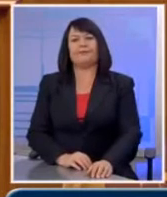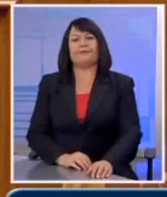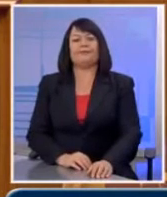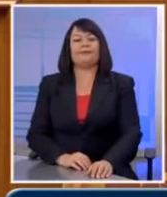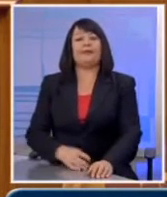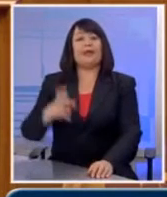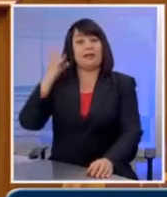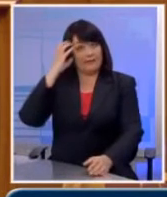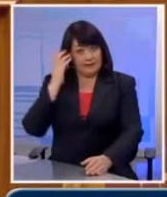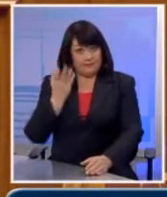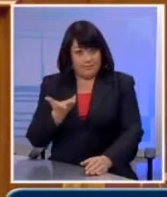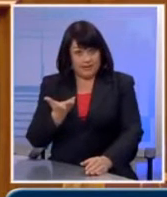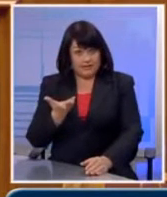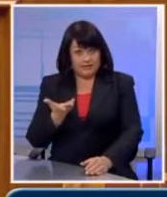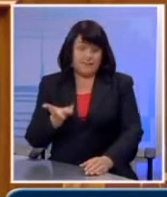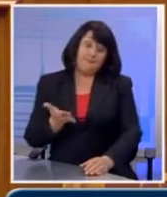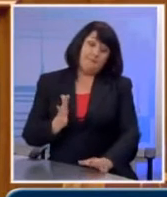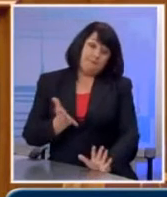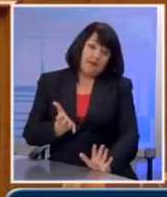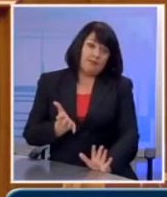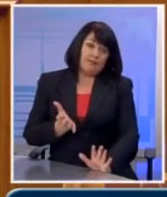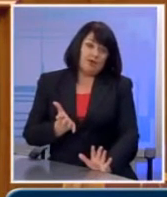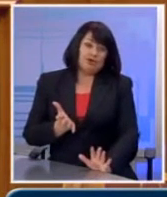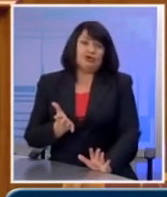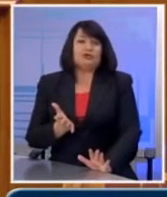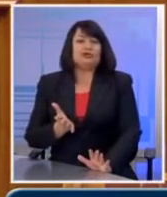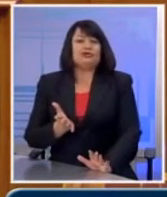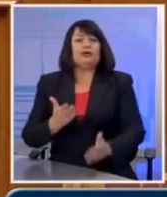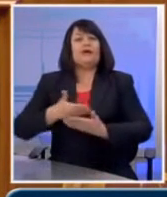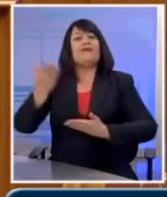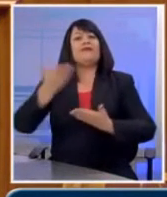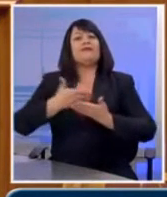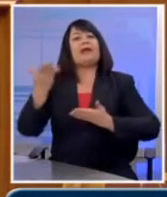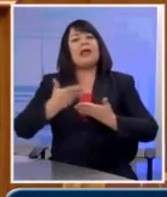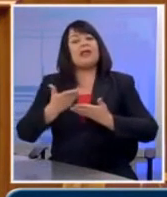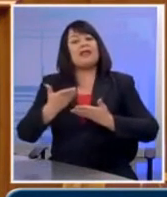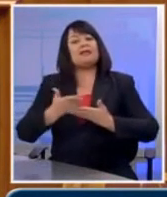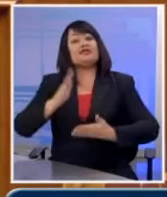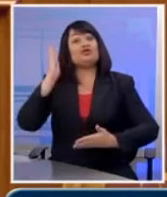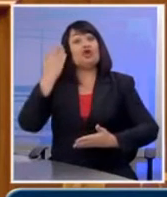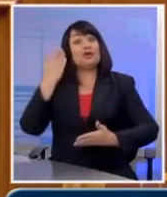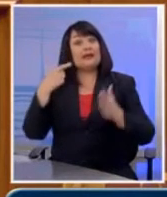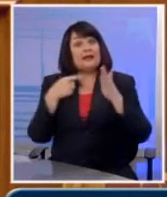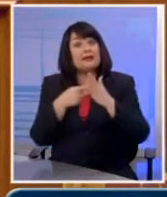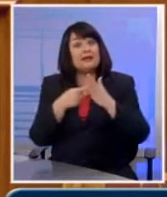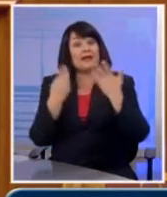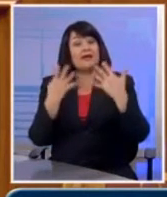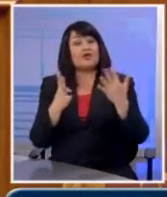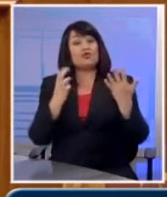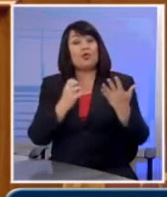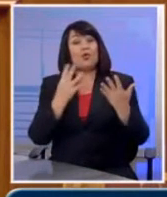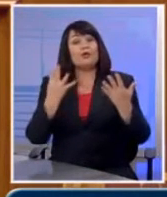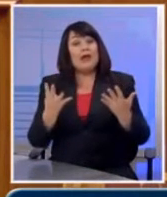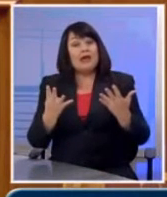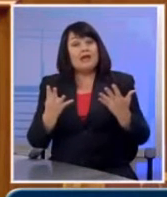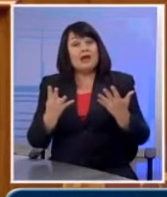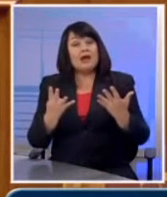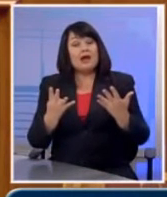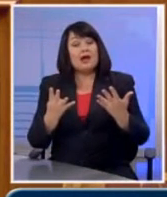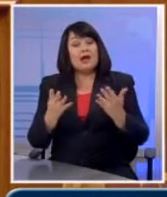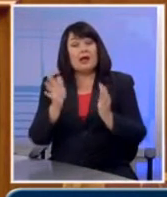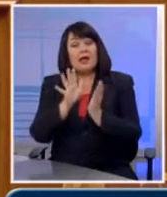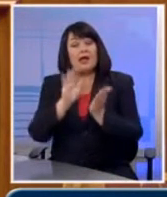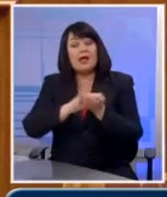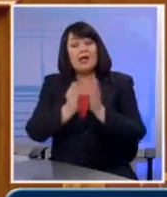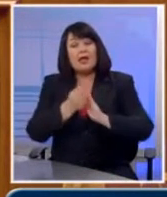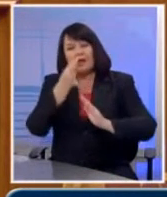Θυμάμαστε άραγε τις σελίδες και τα πρωτοσέλιδα των εφημερίδων εκείνων, για να δούμε τι κακό κάνει η διαπλοκή στον τόπο